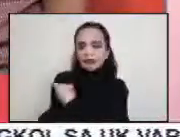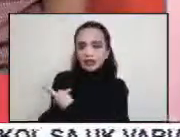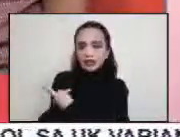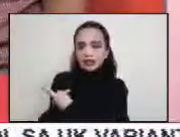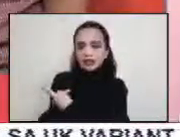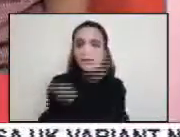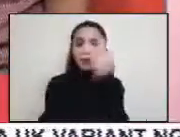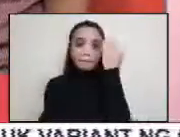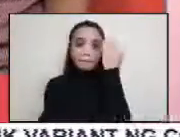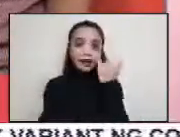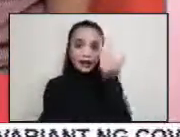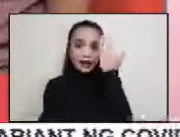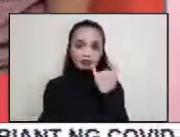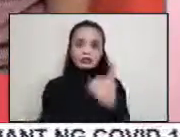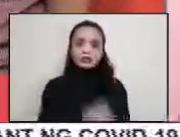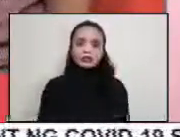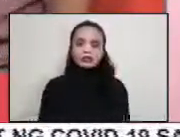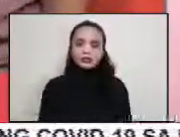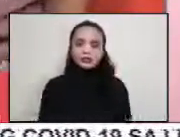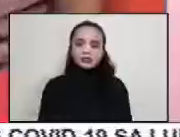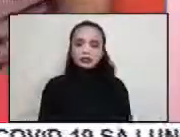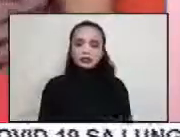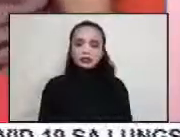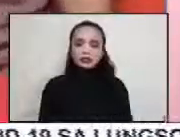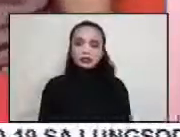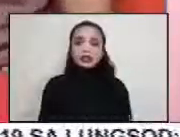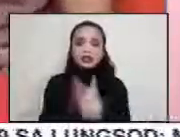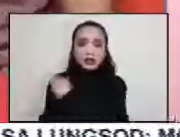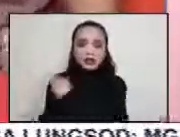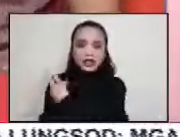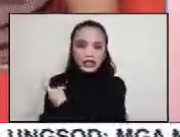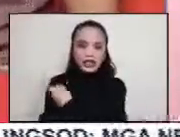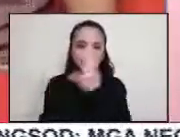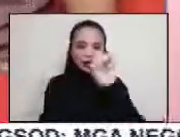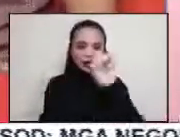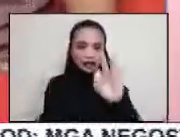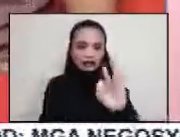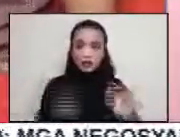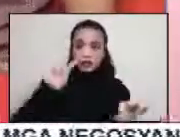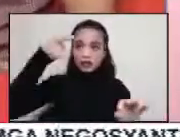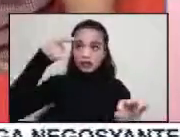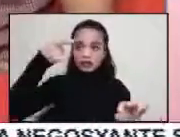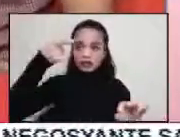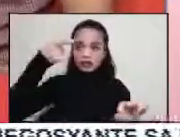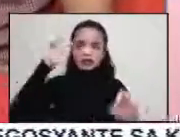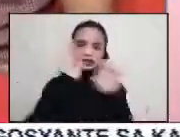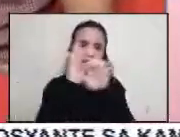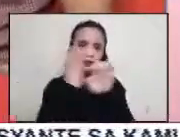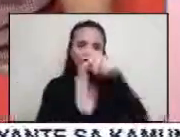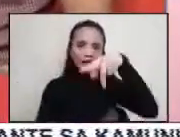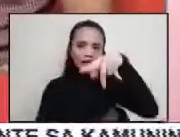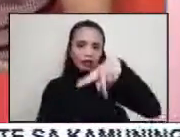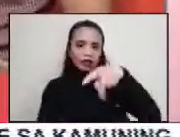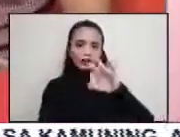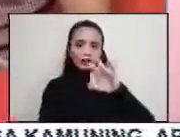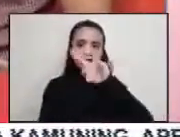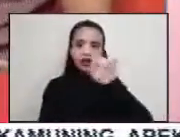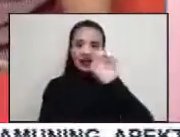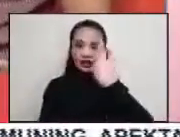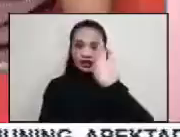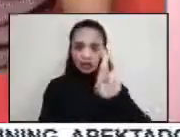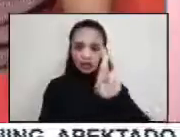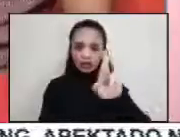Pilipino galing sa UAE. So, sinabi po ni Secretary Roque na travel restrictions will be extended base po sa rekomendasyon ng